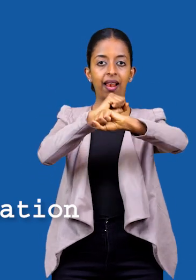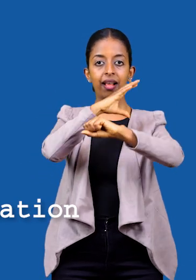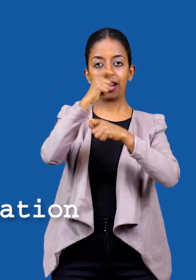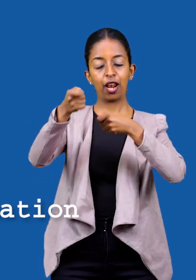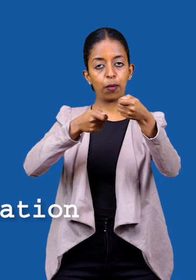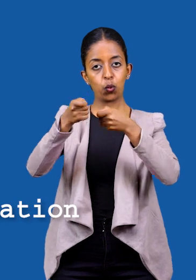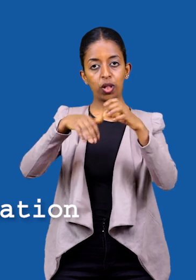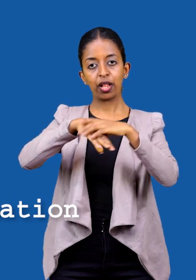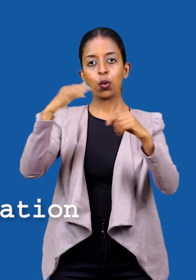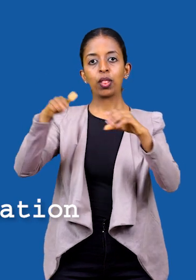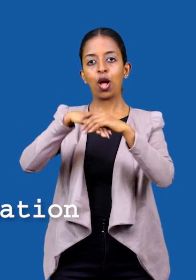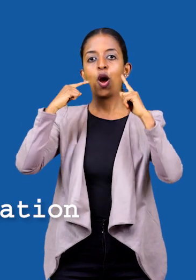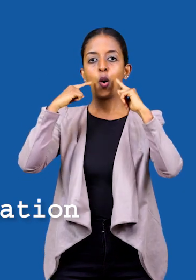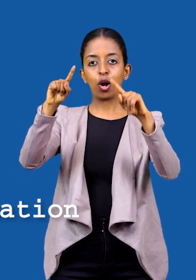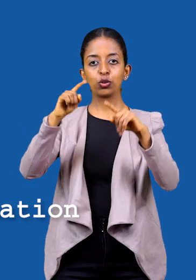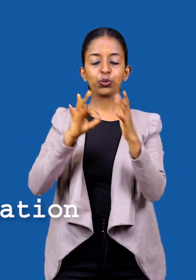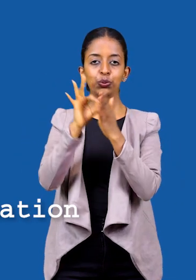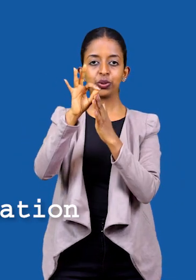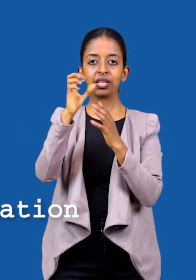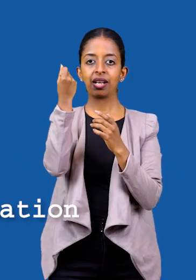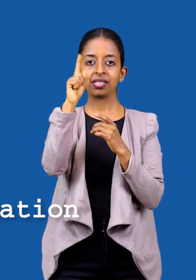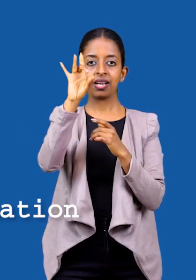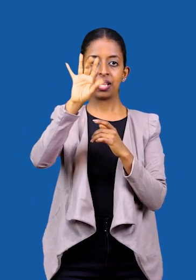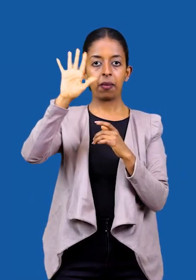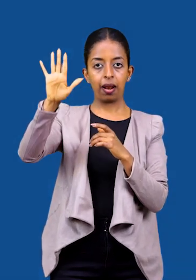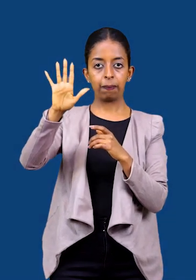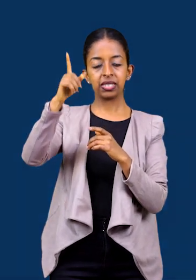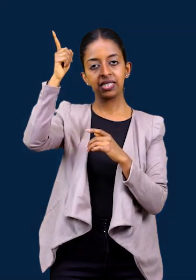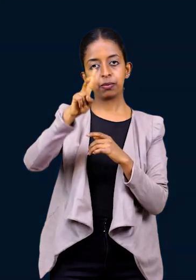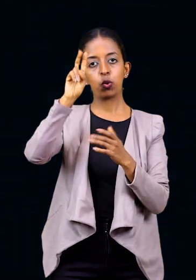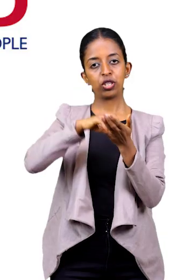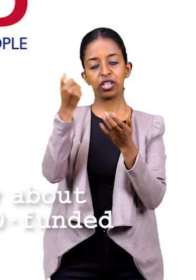lakkoofsa 1185 muraa 2012tiin ba'e.